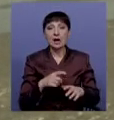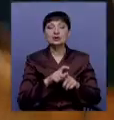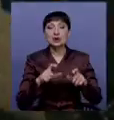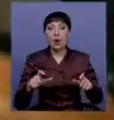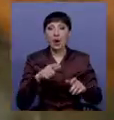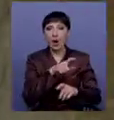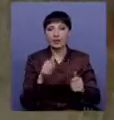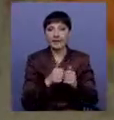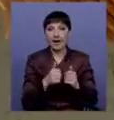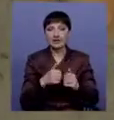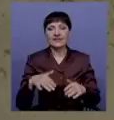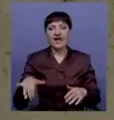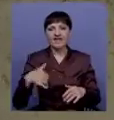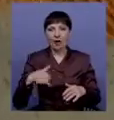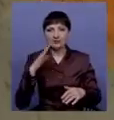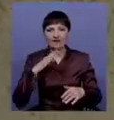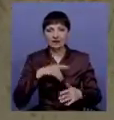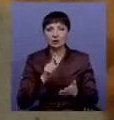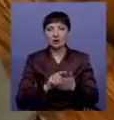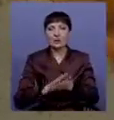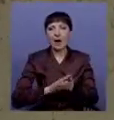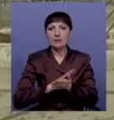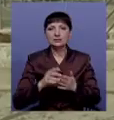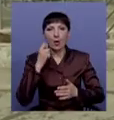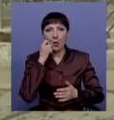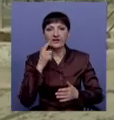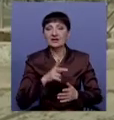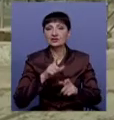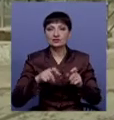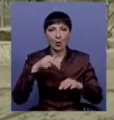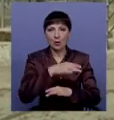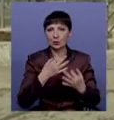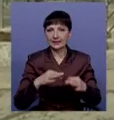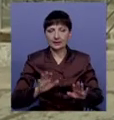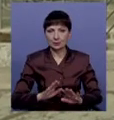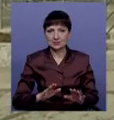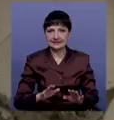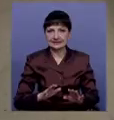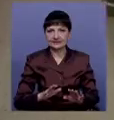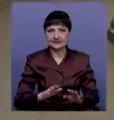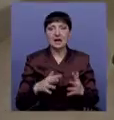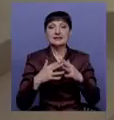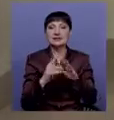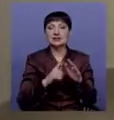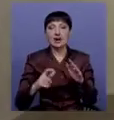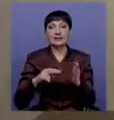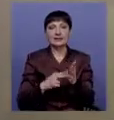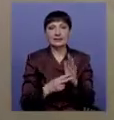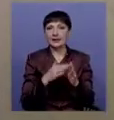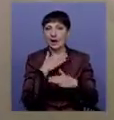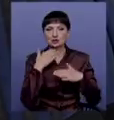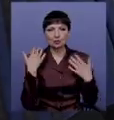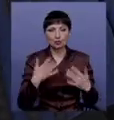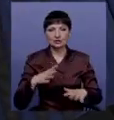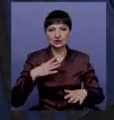поставили ведра с водой в которых они должны помыть обувь иначе их на порог учебного заведения не запустят сельчане не намерены больше ждать